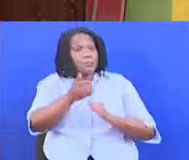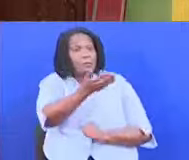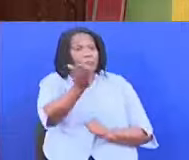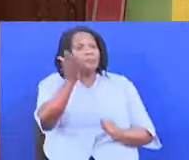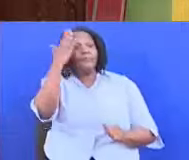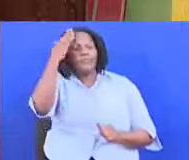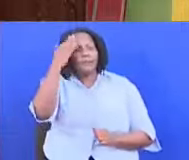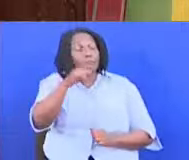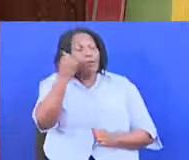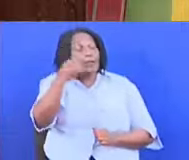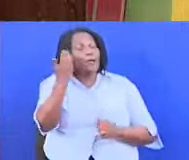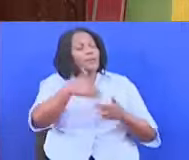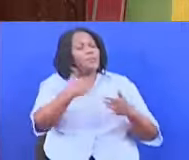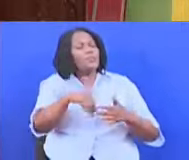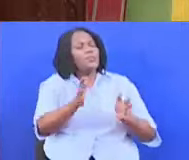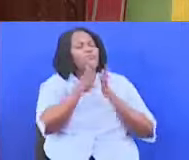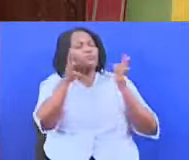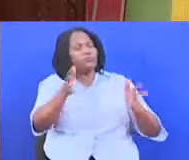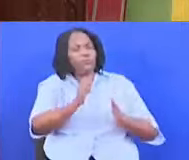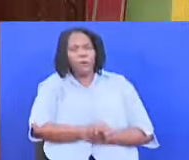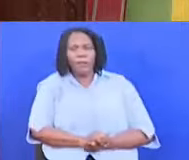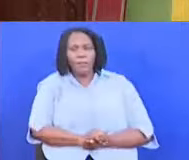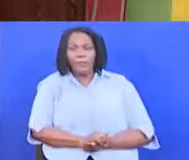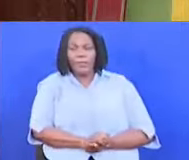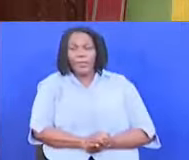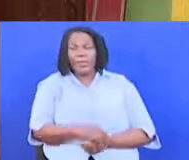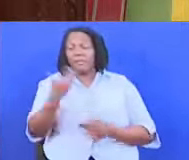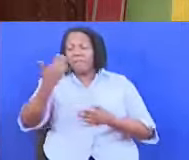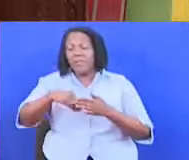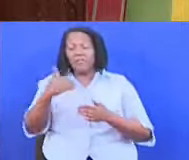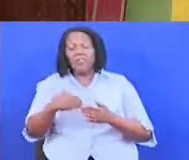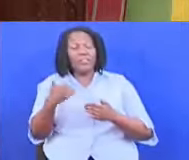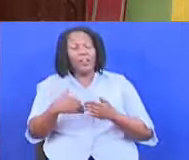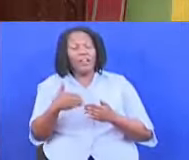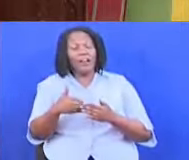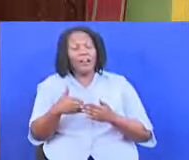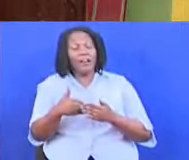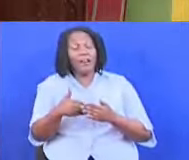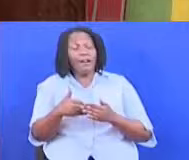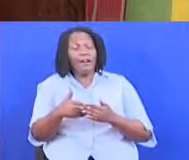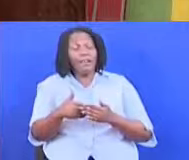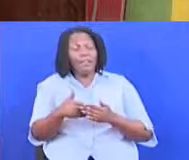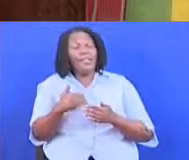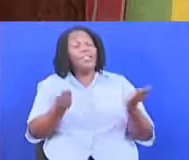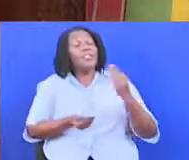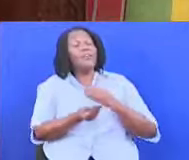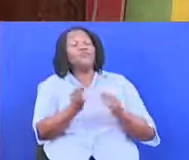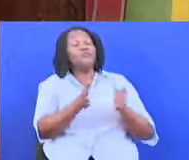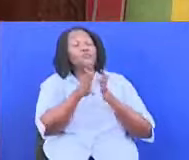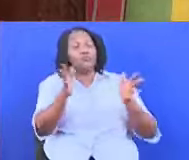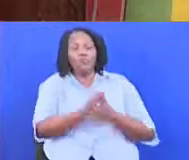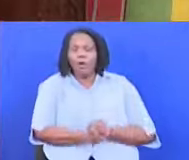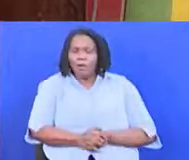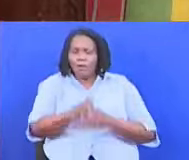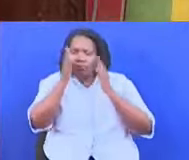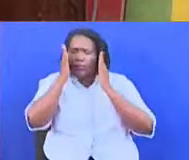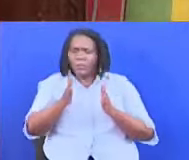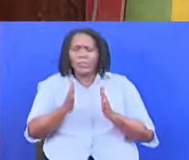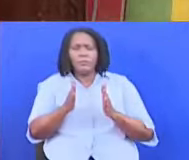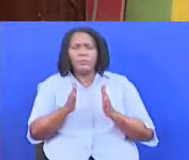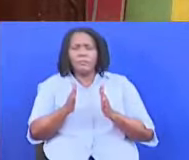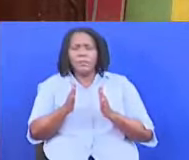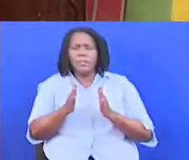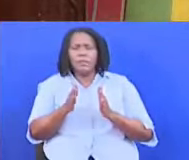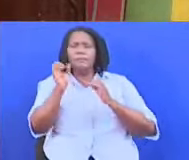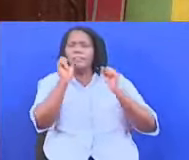ambayo ni kubwa sana, na biashara hii kwa utaratibu huo ni biashara ambayo inarushwa kubwa sana. Nimpongeze